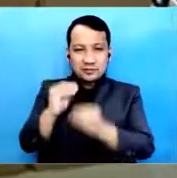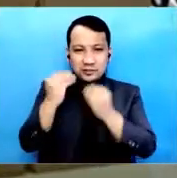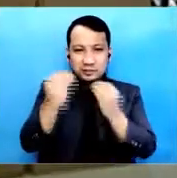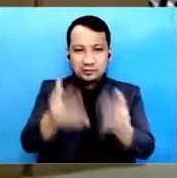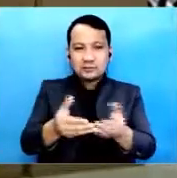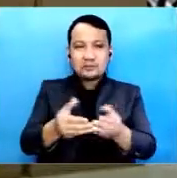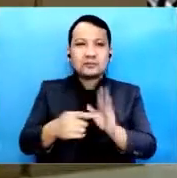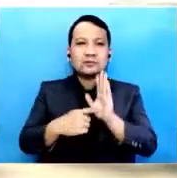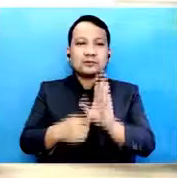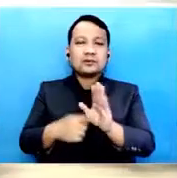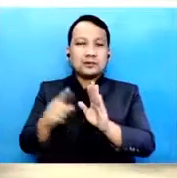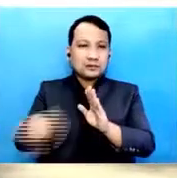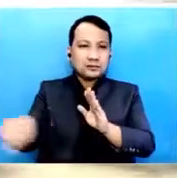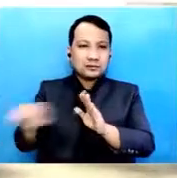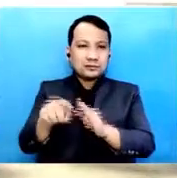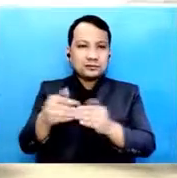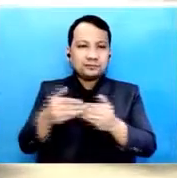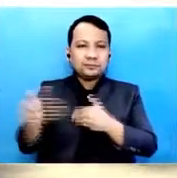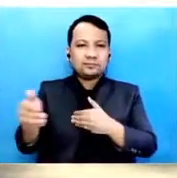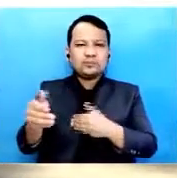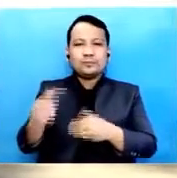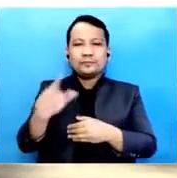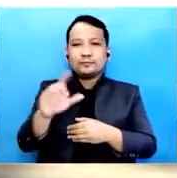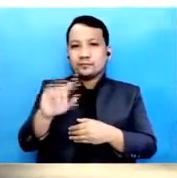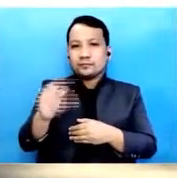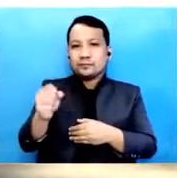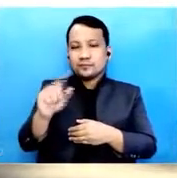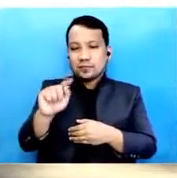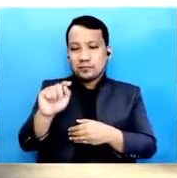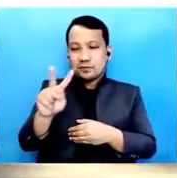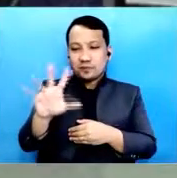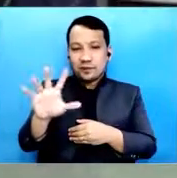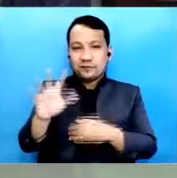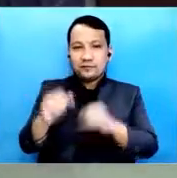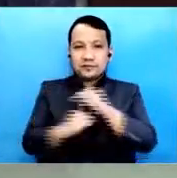Investments Foundation at Alagang Kapatid Foundation.